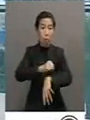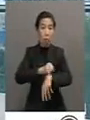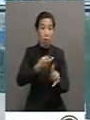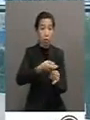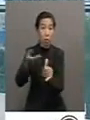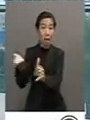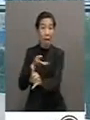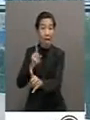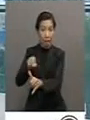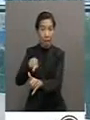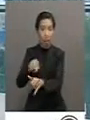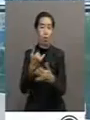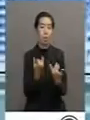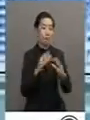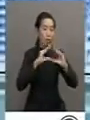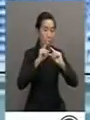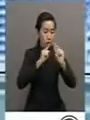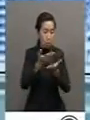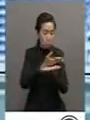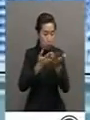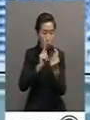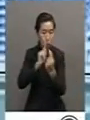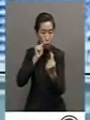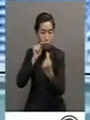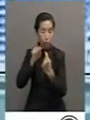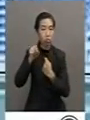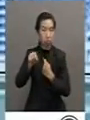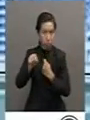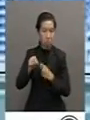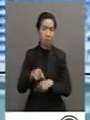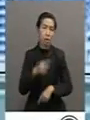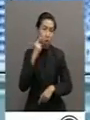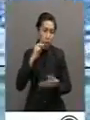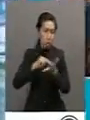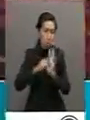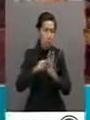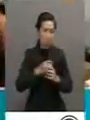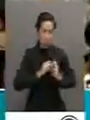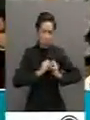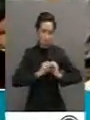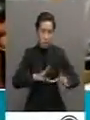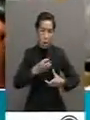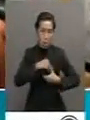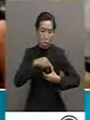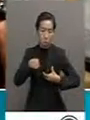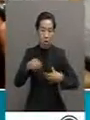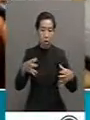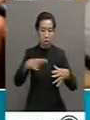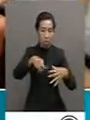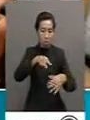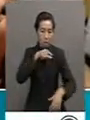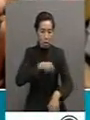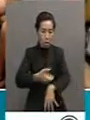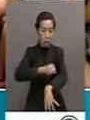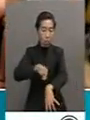เวทีเสวนาสาธารณะพูดถึงเรื่องนี้มองเป็นประเด็นเรื่องของความเกลียดชังที่มีต่อทอมหรือว่าผู้หญิงที่เ